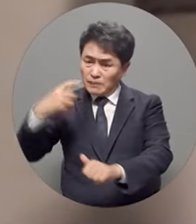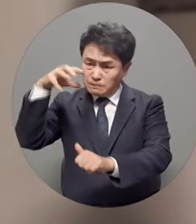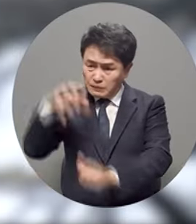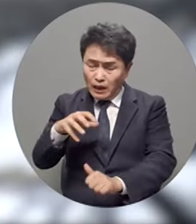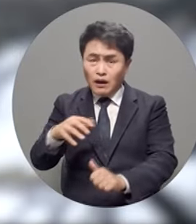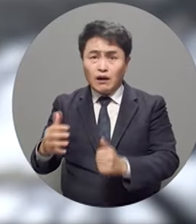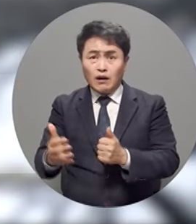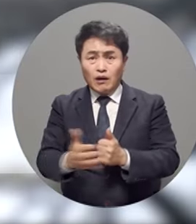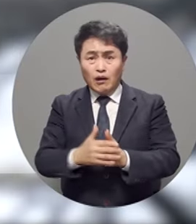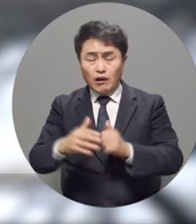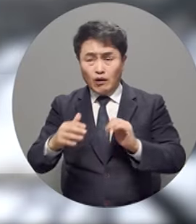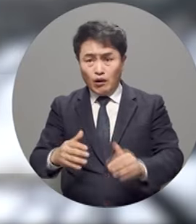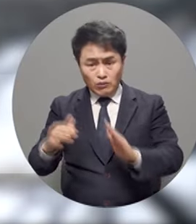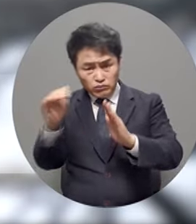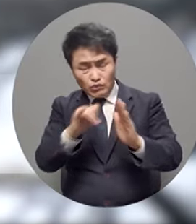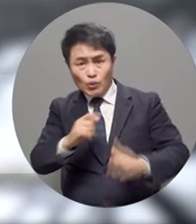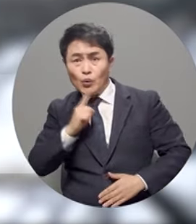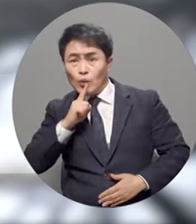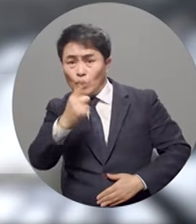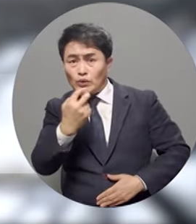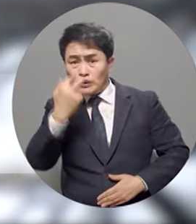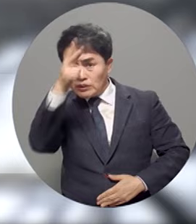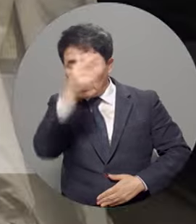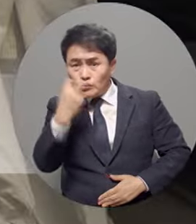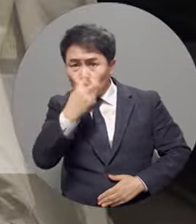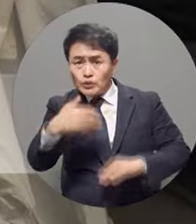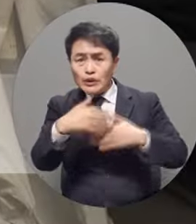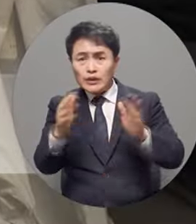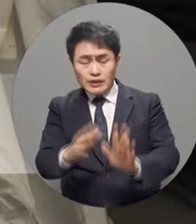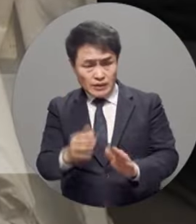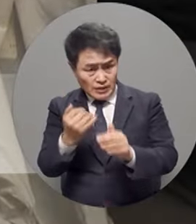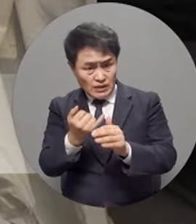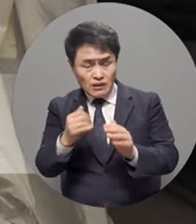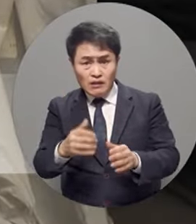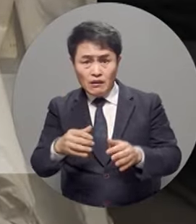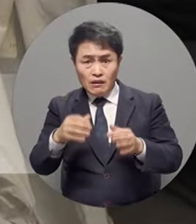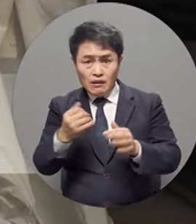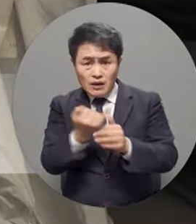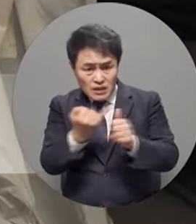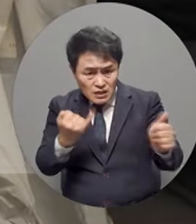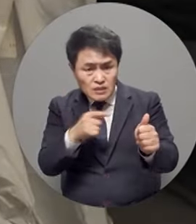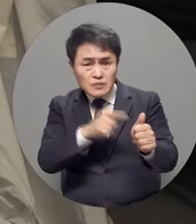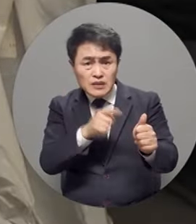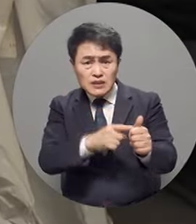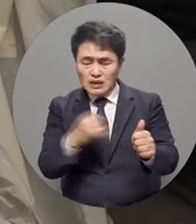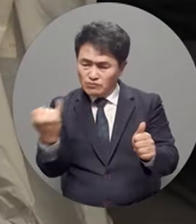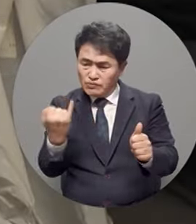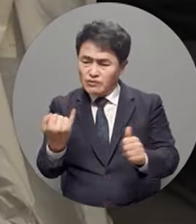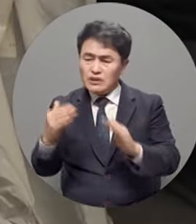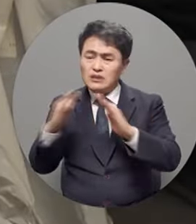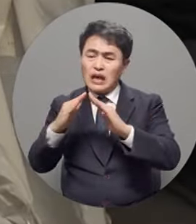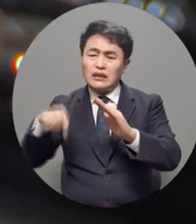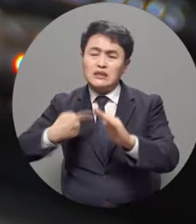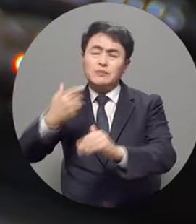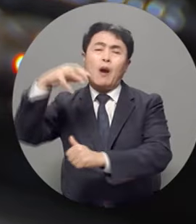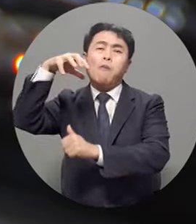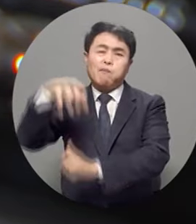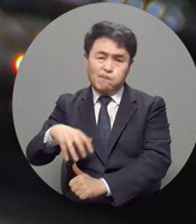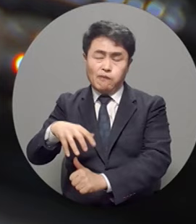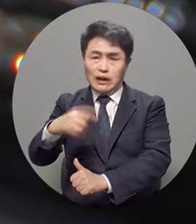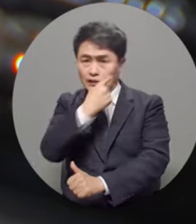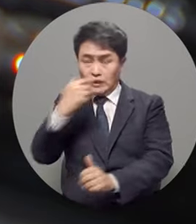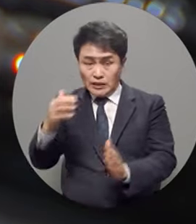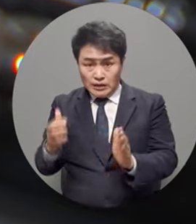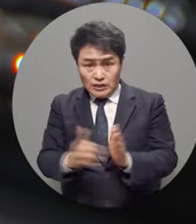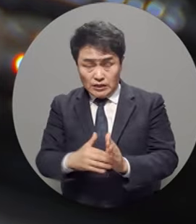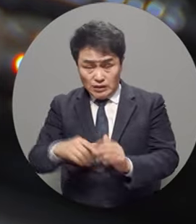유족의 고소로 수사에 착수한 경찰은 김 씨가 부인을 자택에 감금시킨 혐의도 추가로 적용했습니다. 하지만 김 씨는 조사